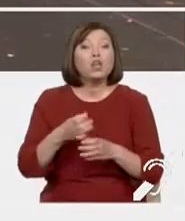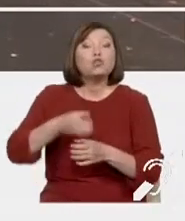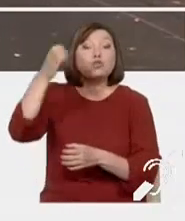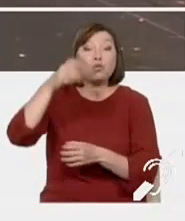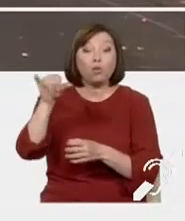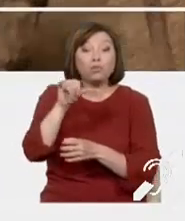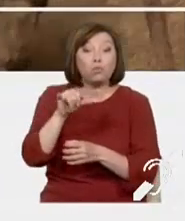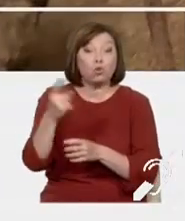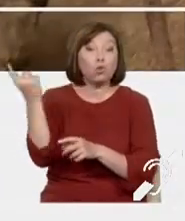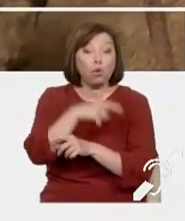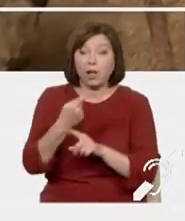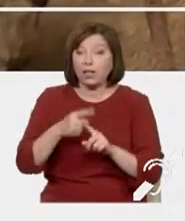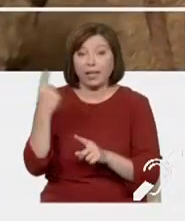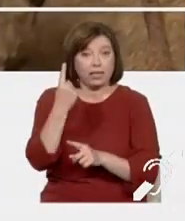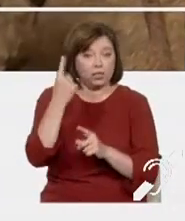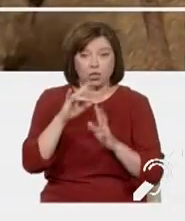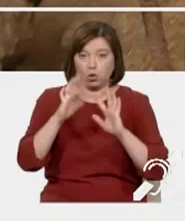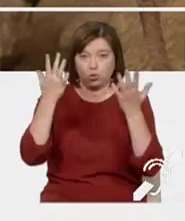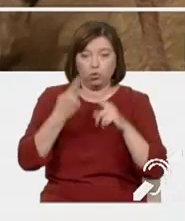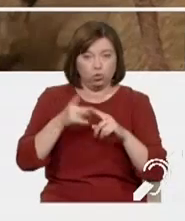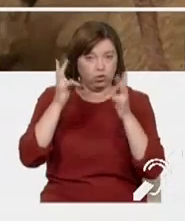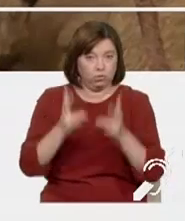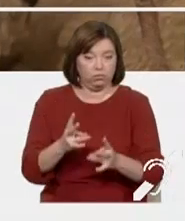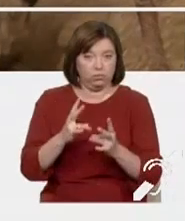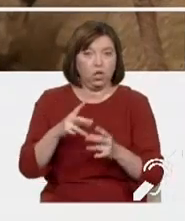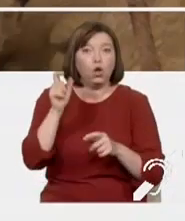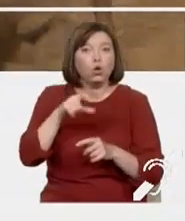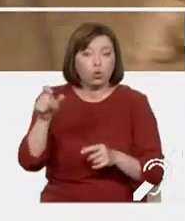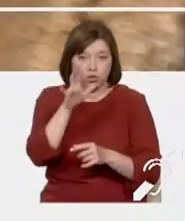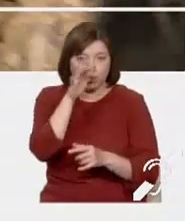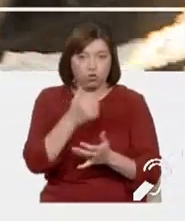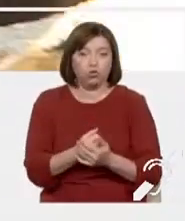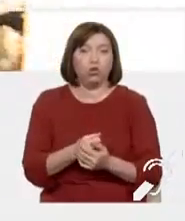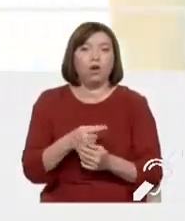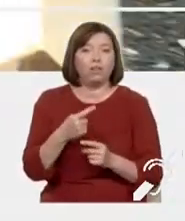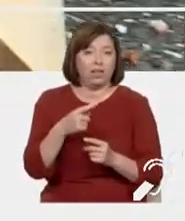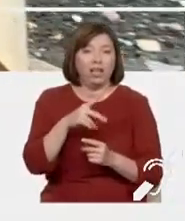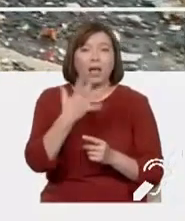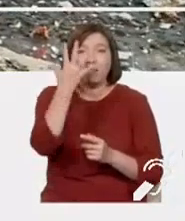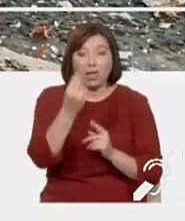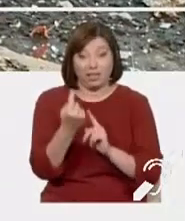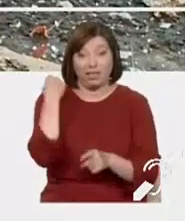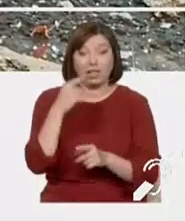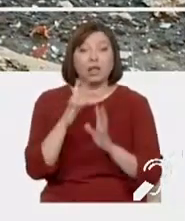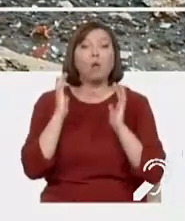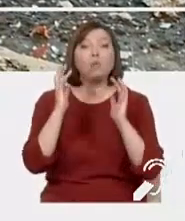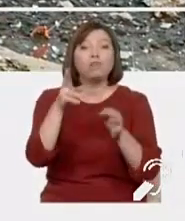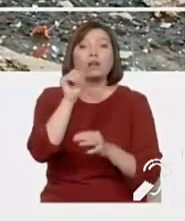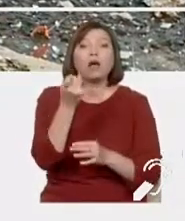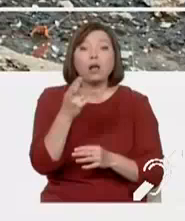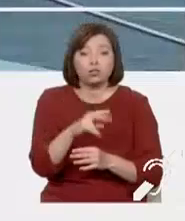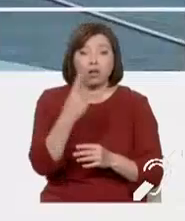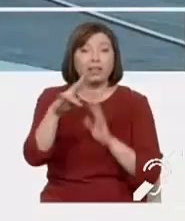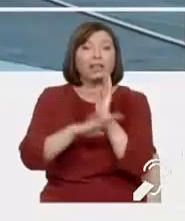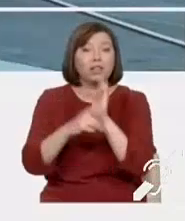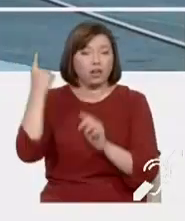căzut sâmbătă seara nu este singurul incident care pune în pericol cetățenii din Chișinău. În urmă cu 5 zile, pe bulevardul Dacia, un